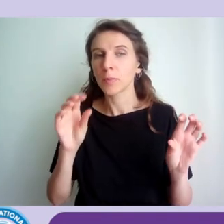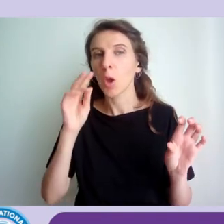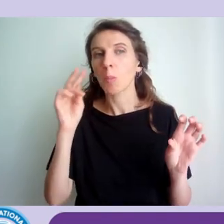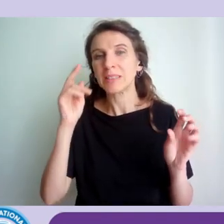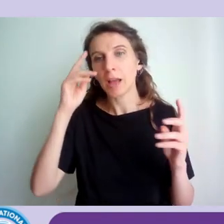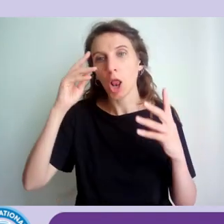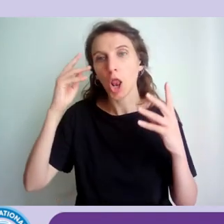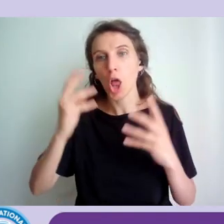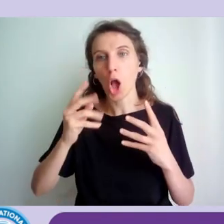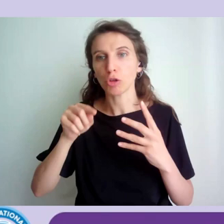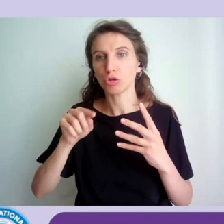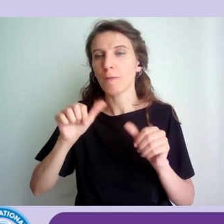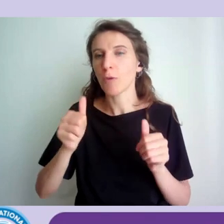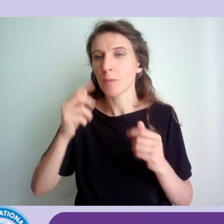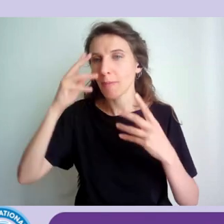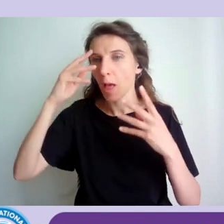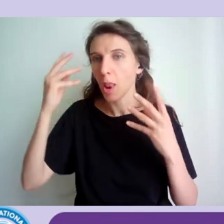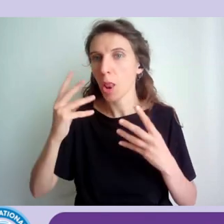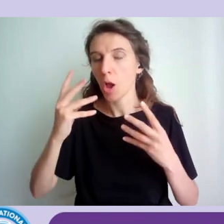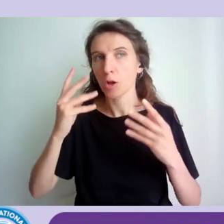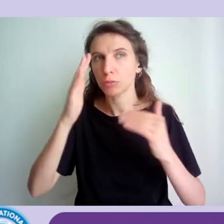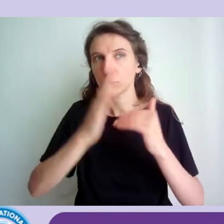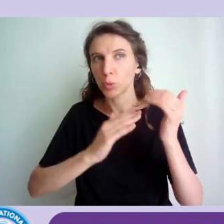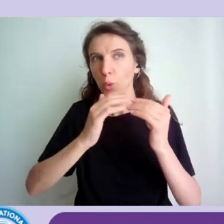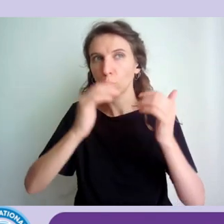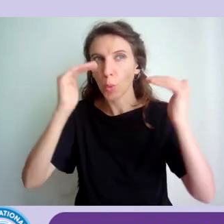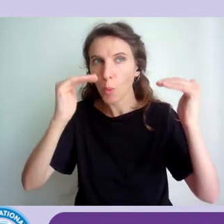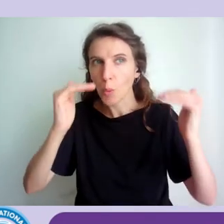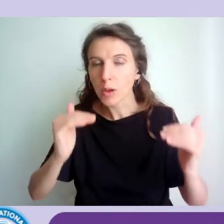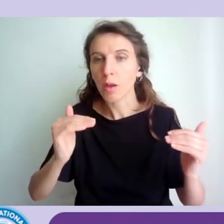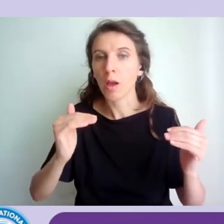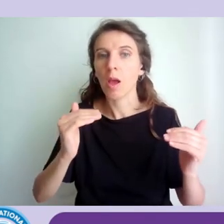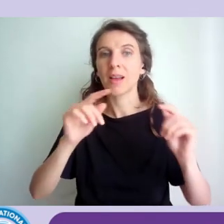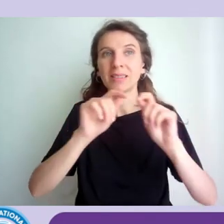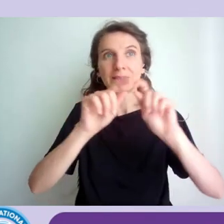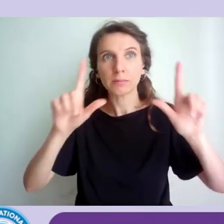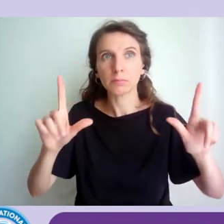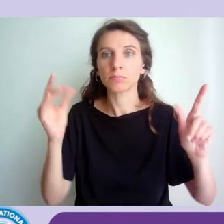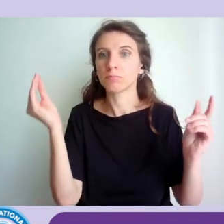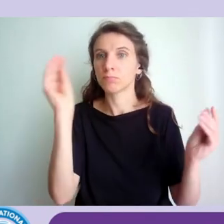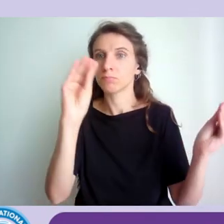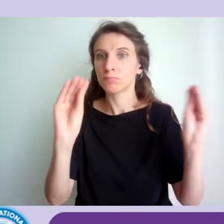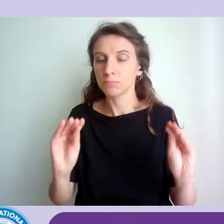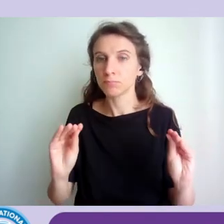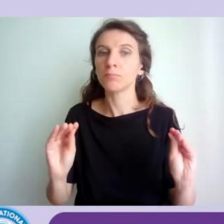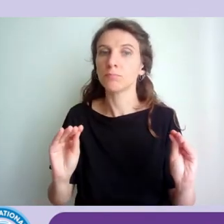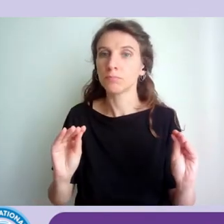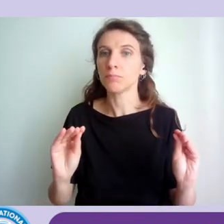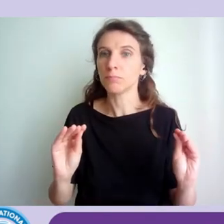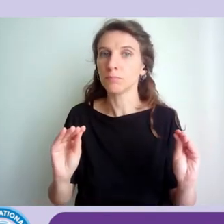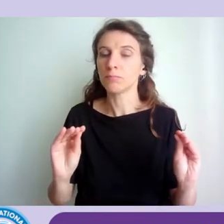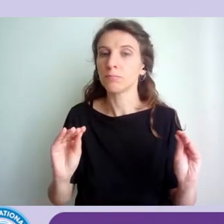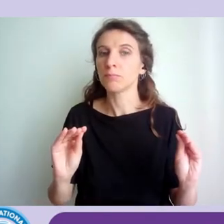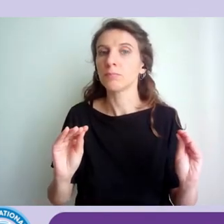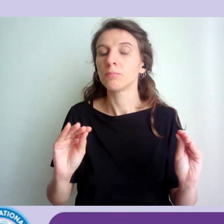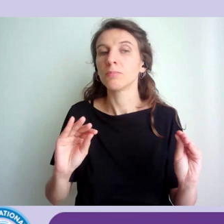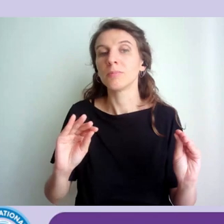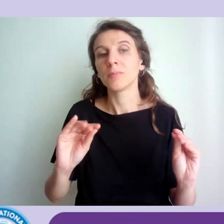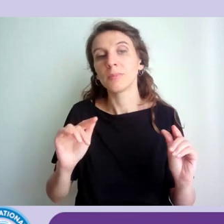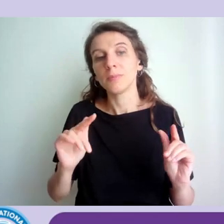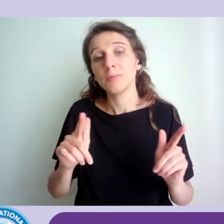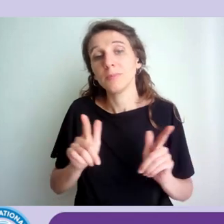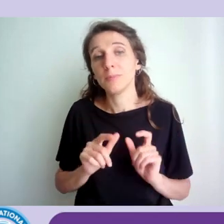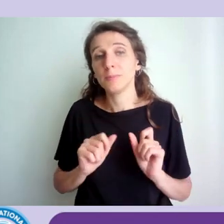e come dire in maniera strutturata in maniera strutturata così da rendere più